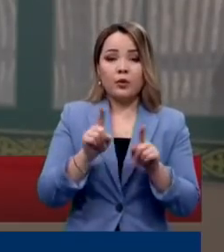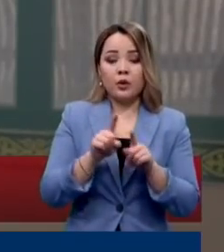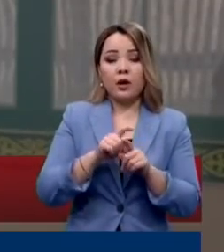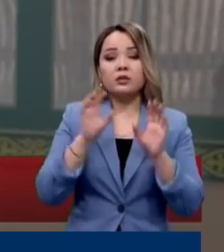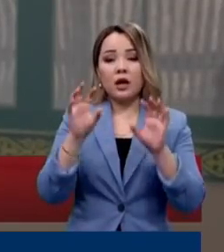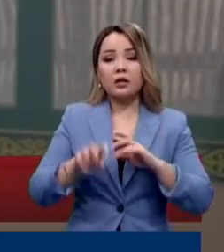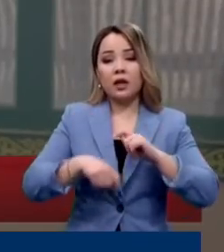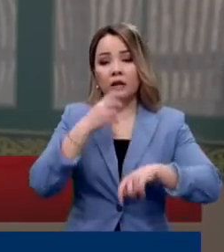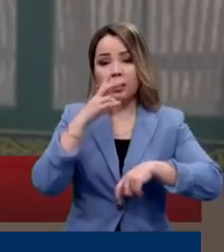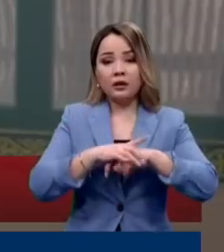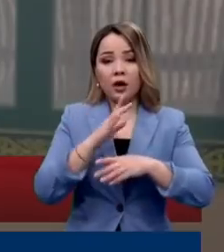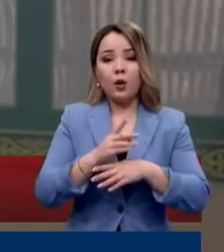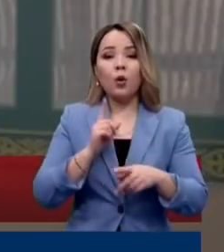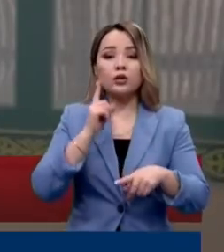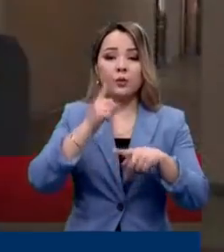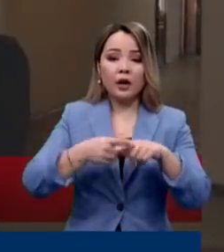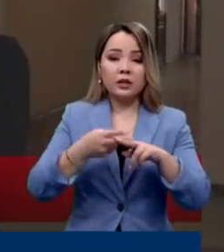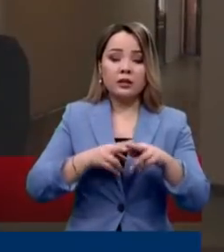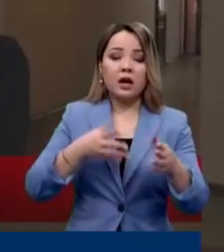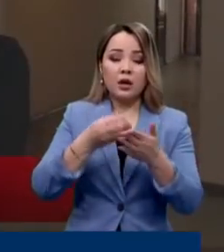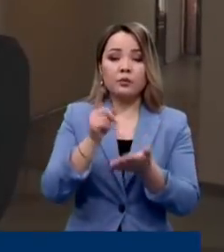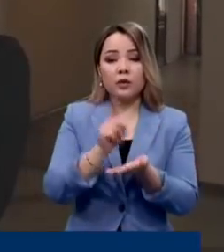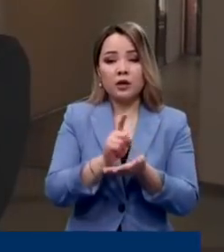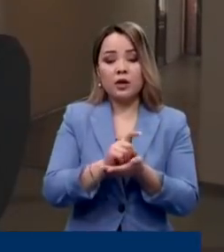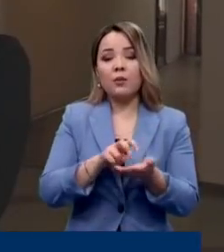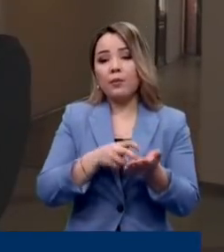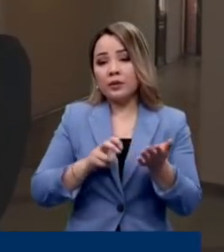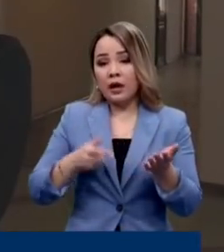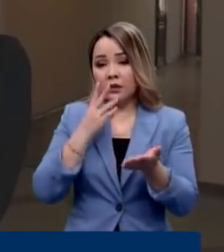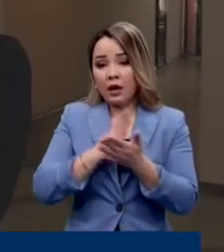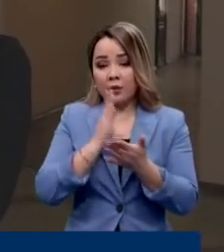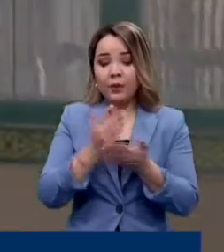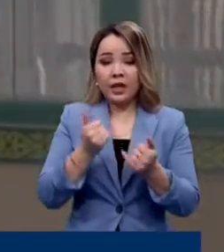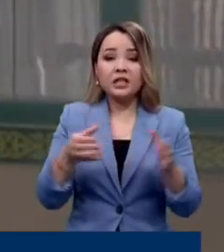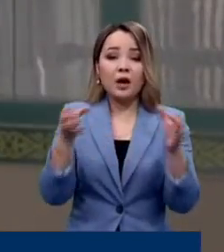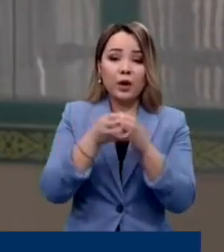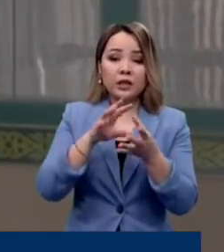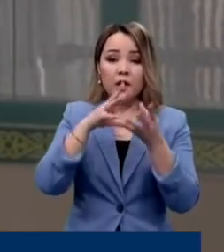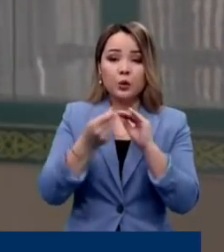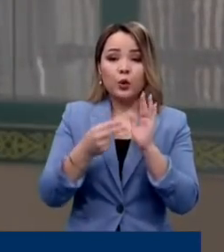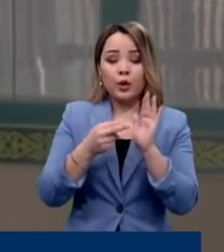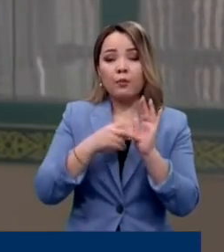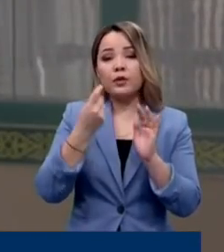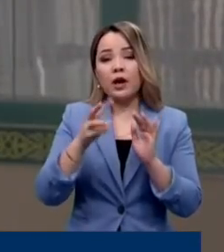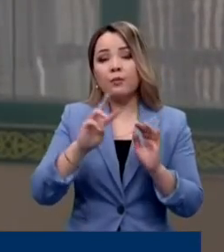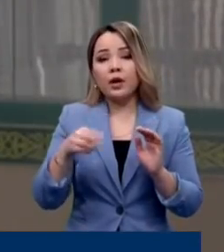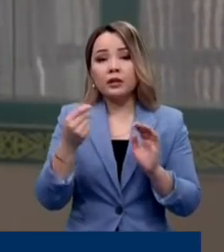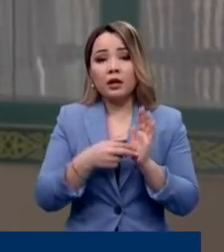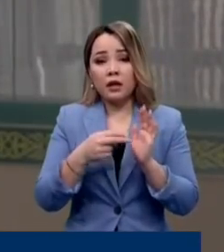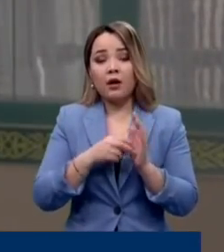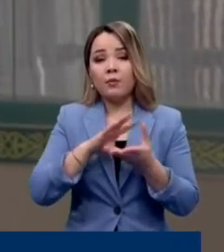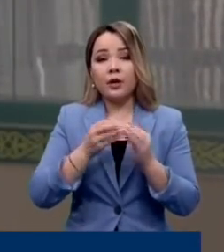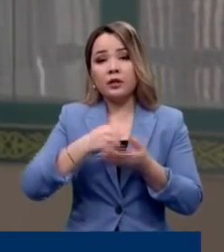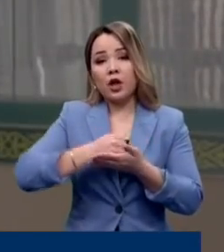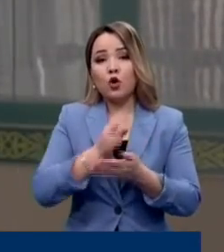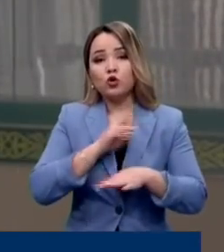заңсыз қолданады және қосымша құн салығынан қашқақтайды. Қазіргі уақытта департамент жалпы сомасы шамамен бірнеше миллиард теңге болатын